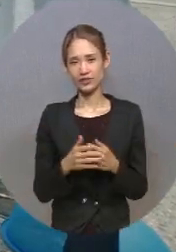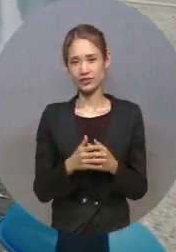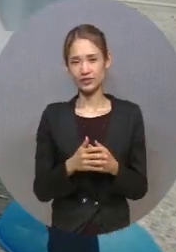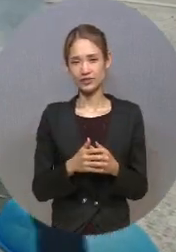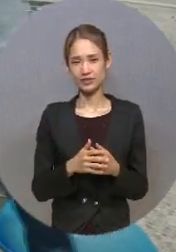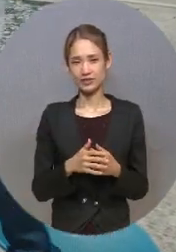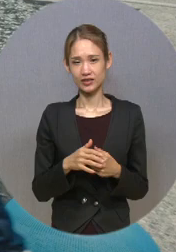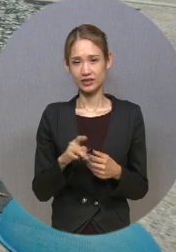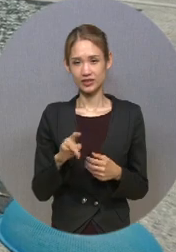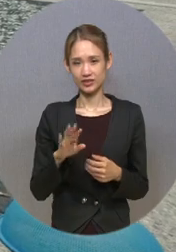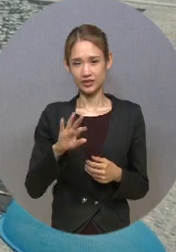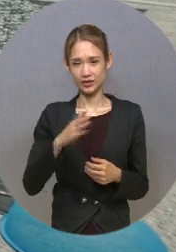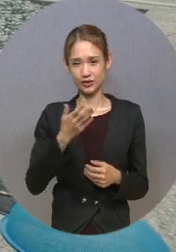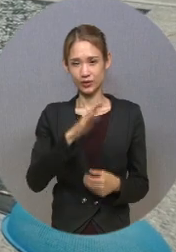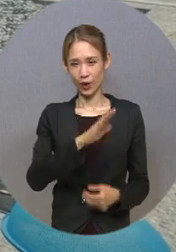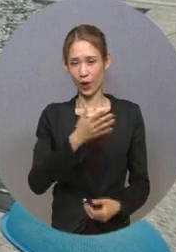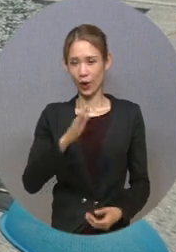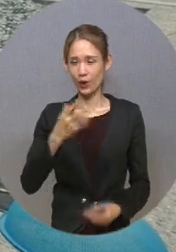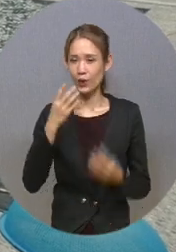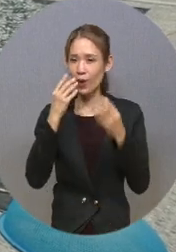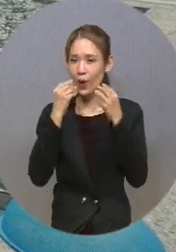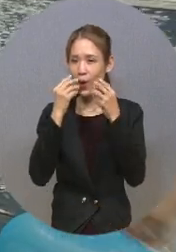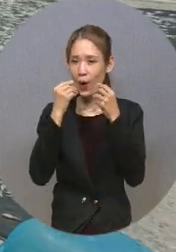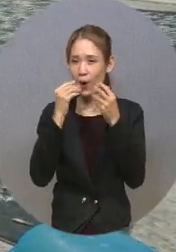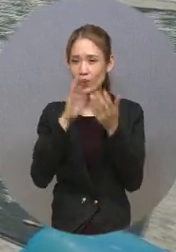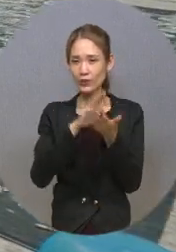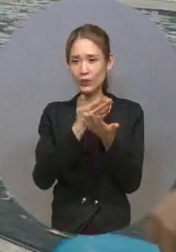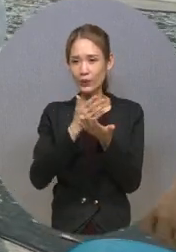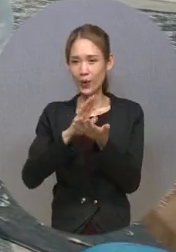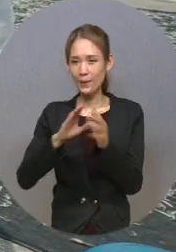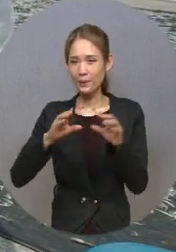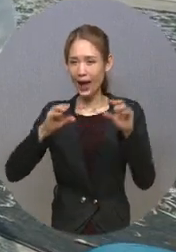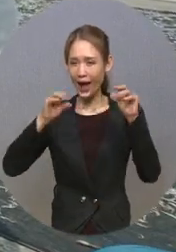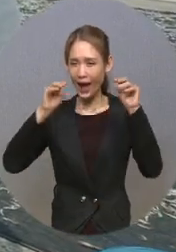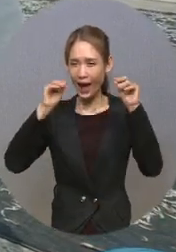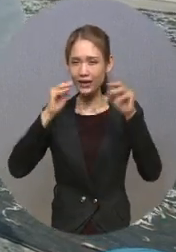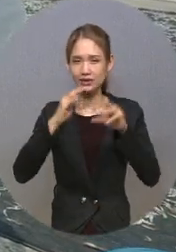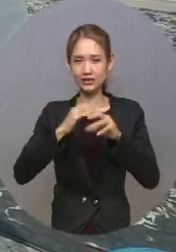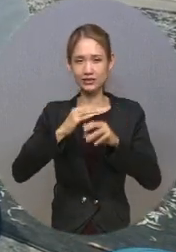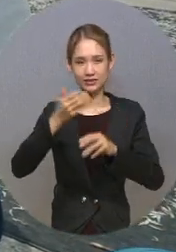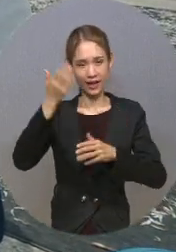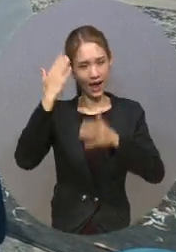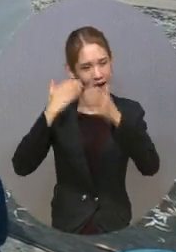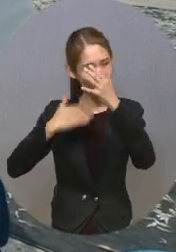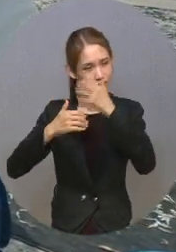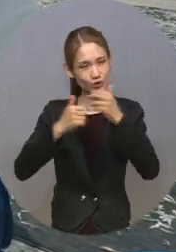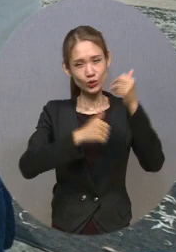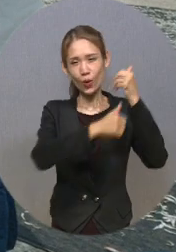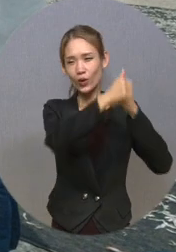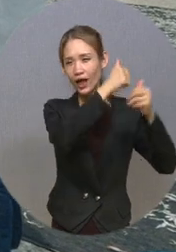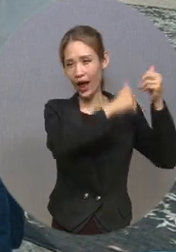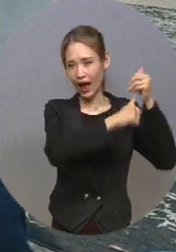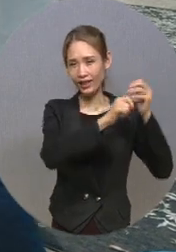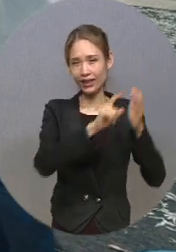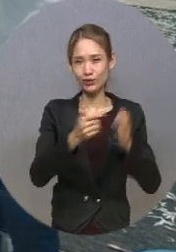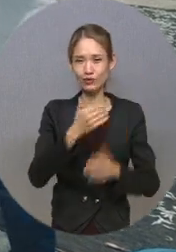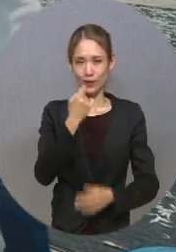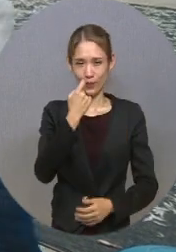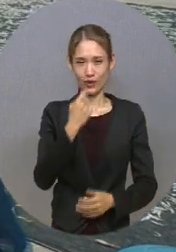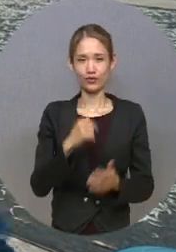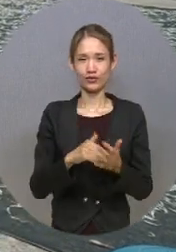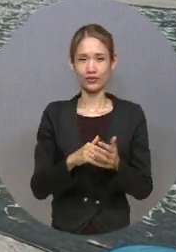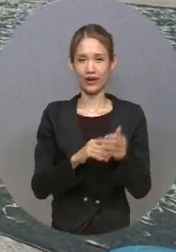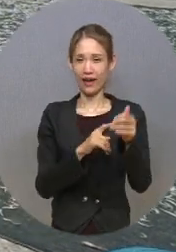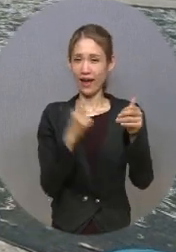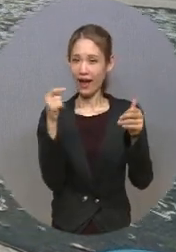네. 뒤집어서 네. 골고루 마르게끔 아. 해주는 조상님들이 이렇게 하셨대요. 나 성선들씨 한번 해보실래요? 아이고 저